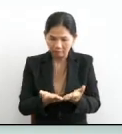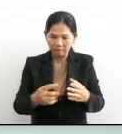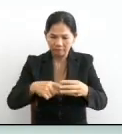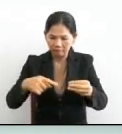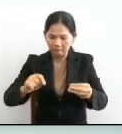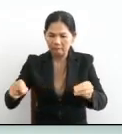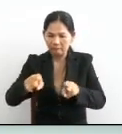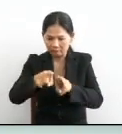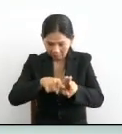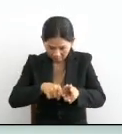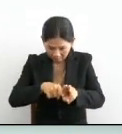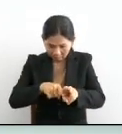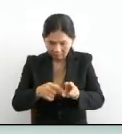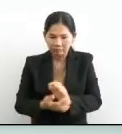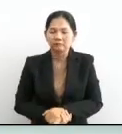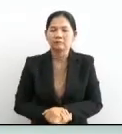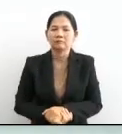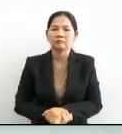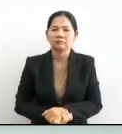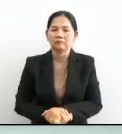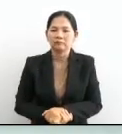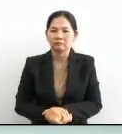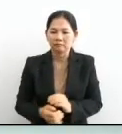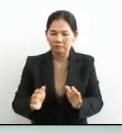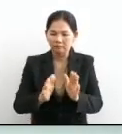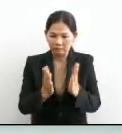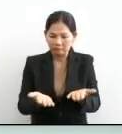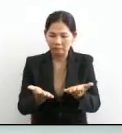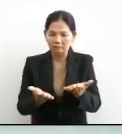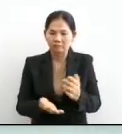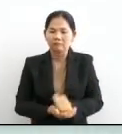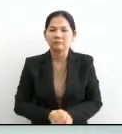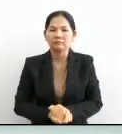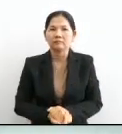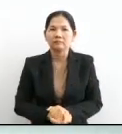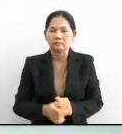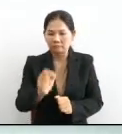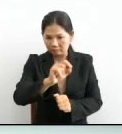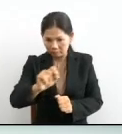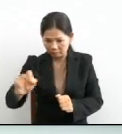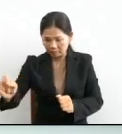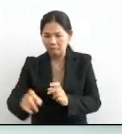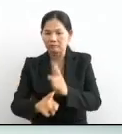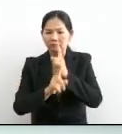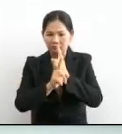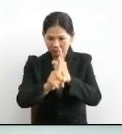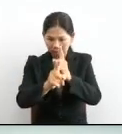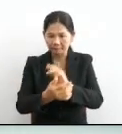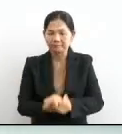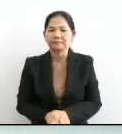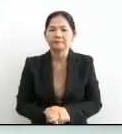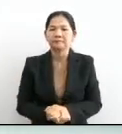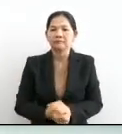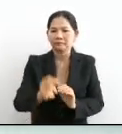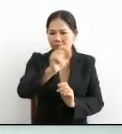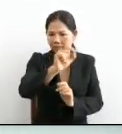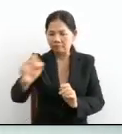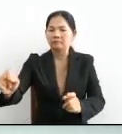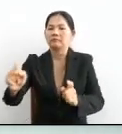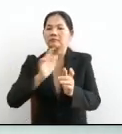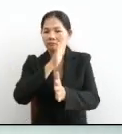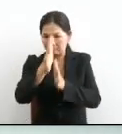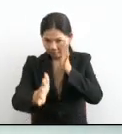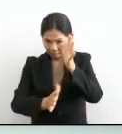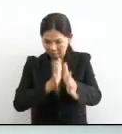bích bằng tốt chà con dục con dục chanh mọt đạo lực tập máu hai con sơ xê tam để cứu nà cốn chà con đạo sơ xê tam